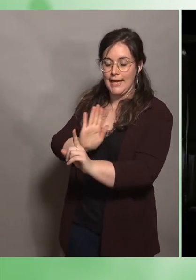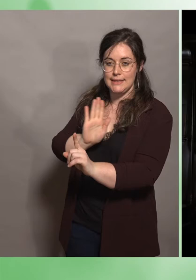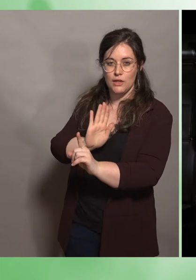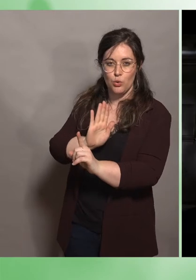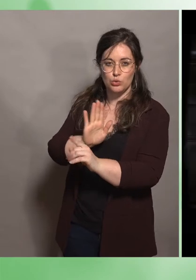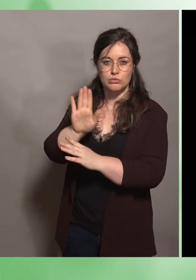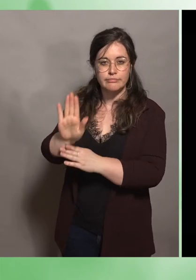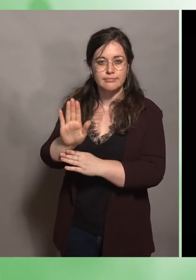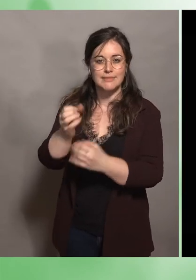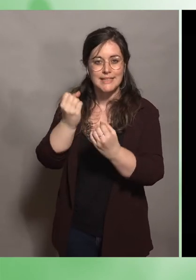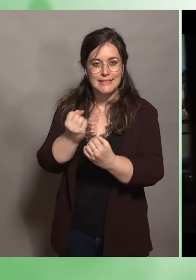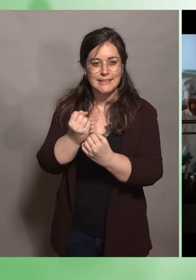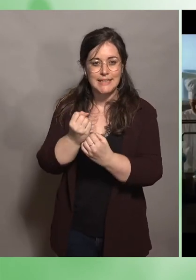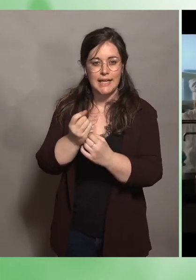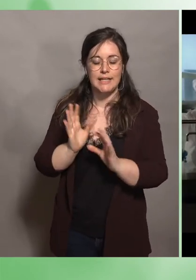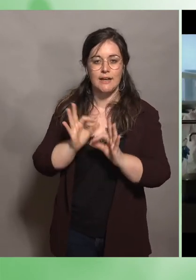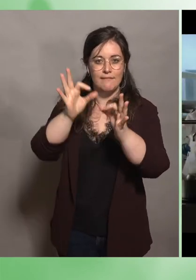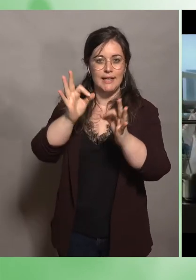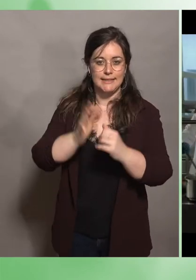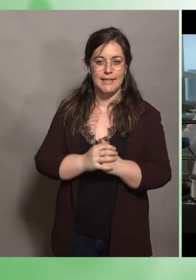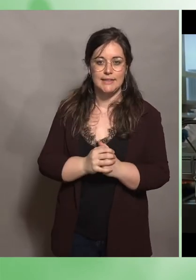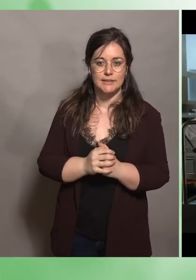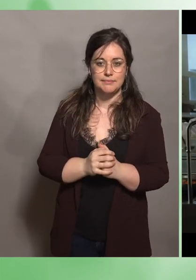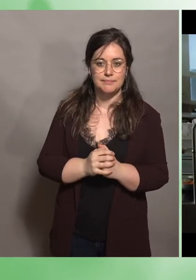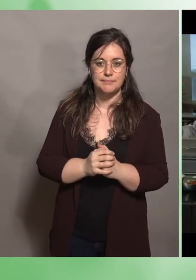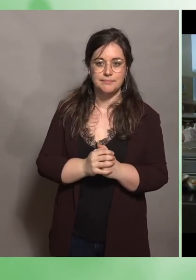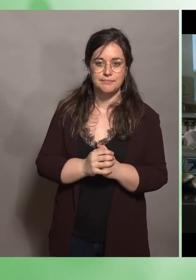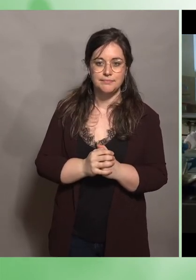für Sicherheit und Qualität zu sorgen.